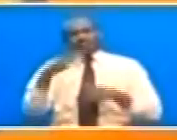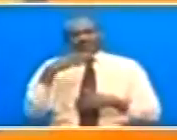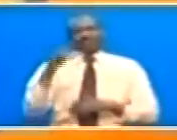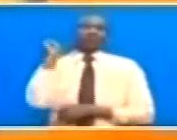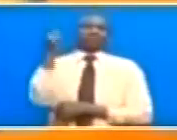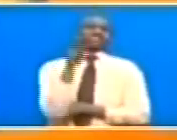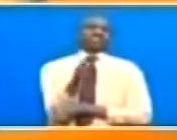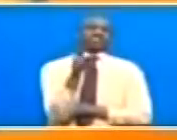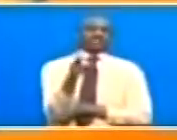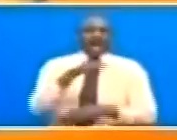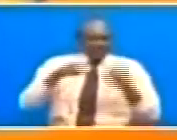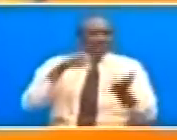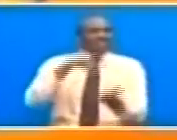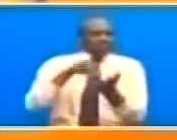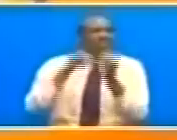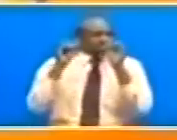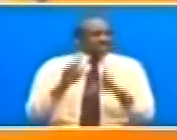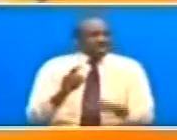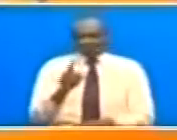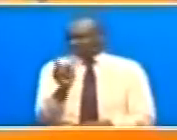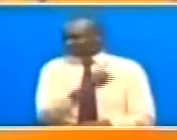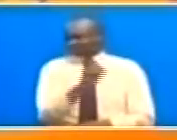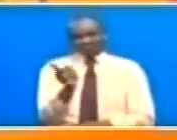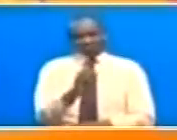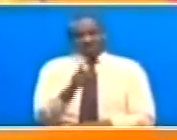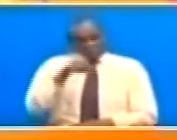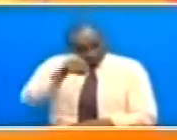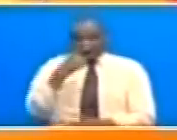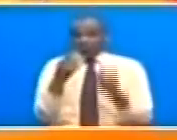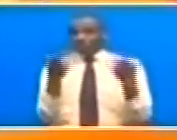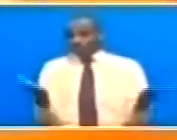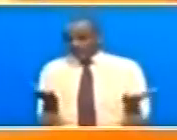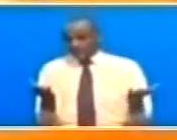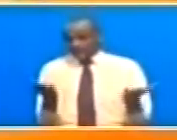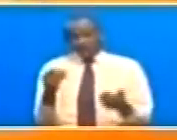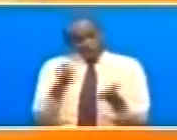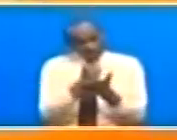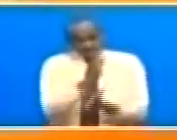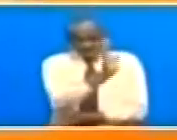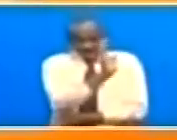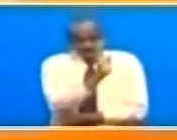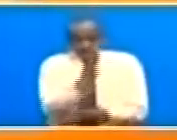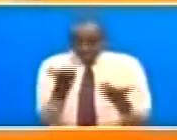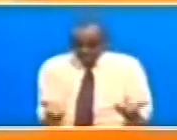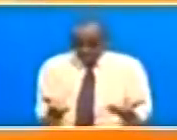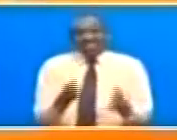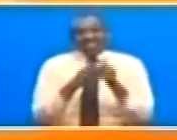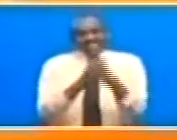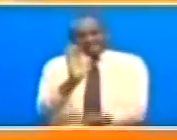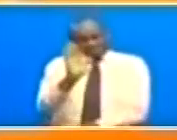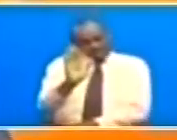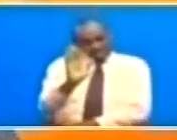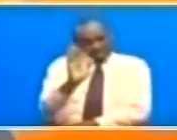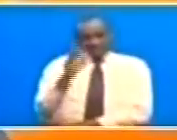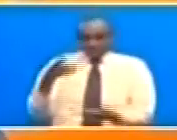ukweli kuhusu hali ya walimu hapa nchini Kenya. Wakizungumza katika makao makuu ya chama cha NAT hapa Nairobi, viongozi wao